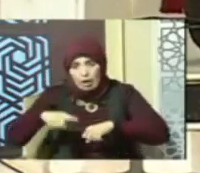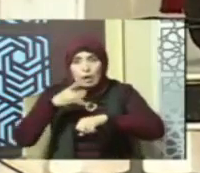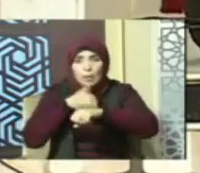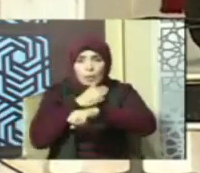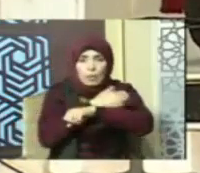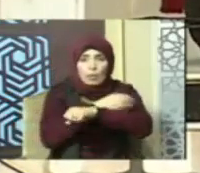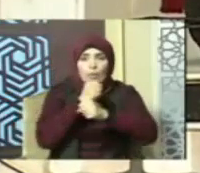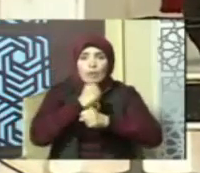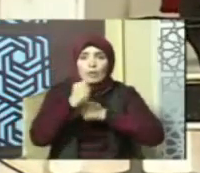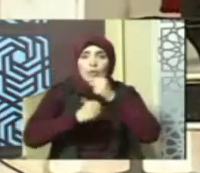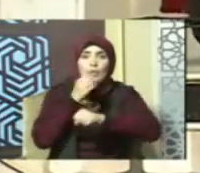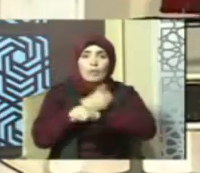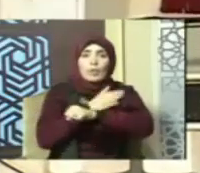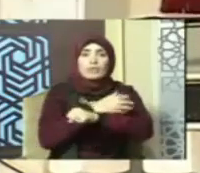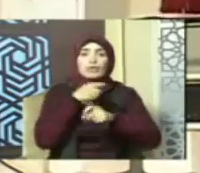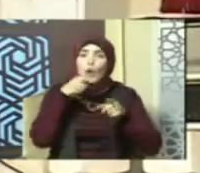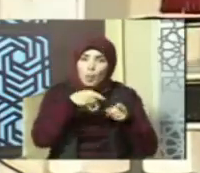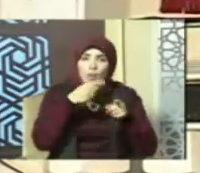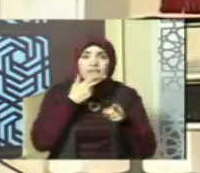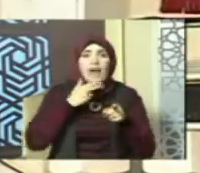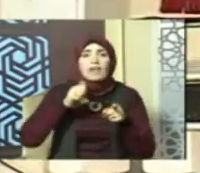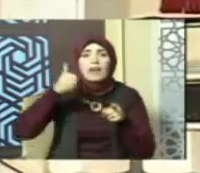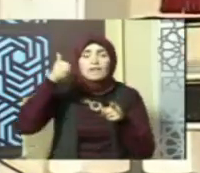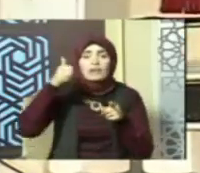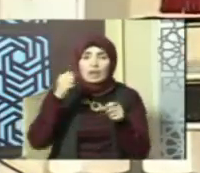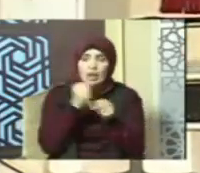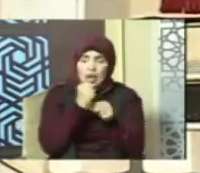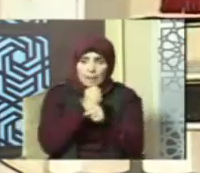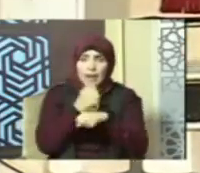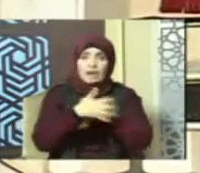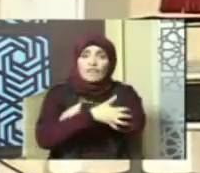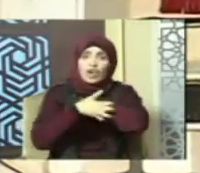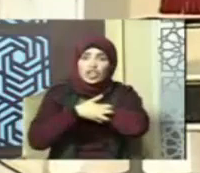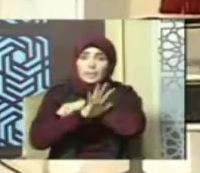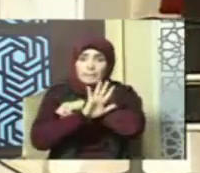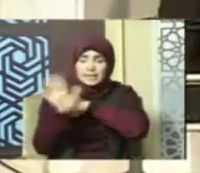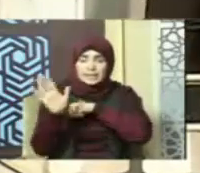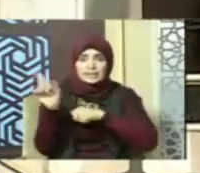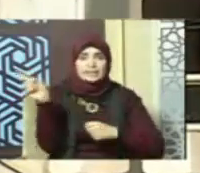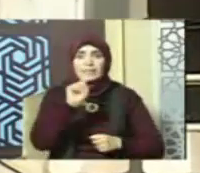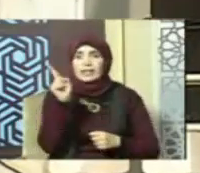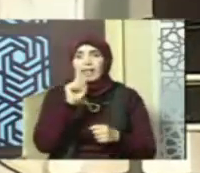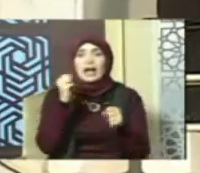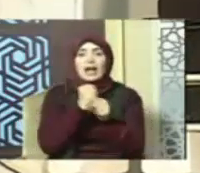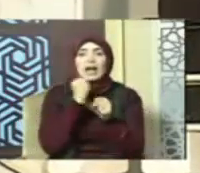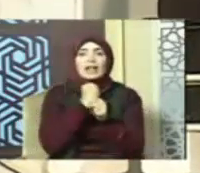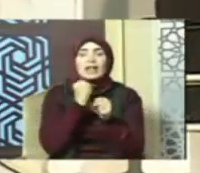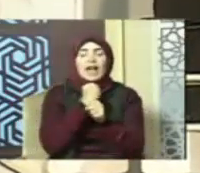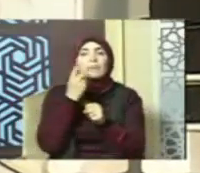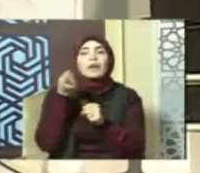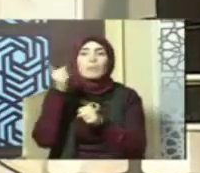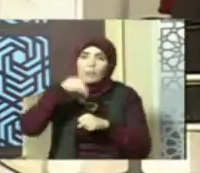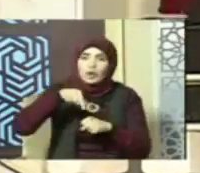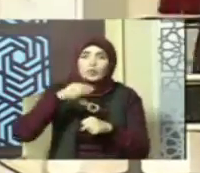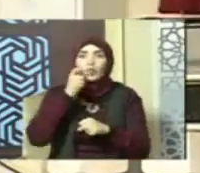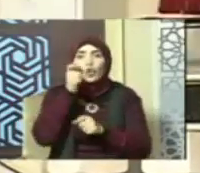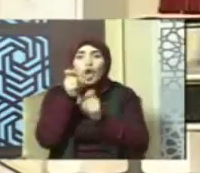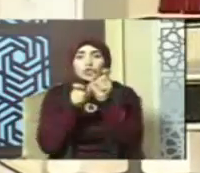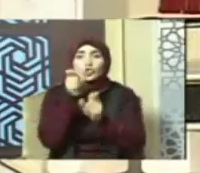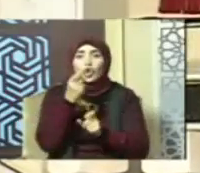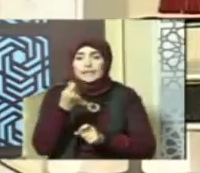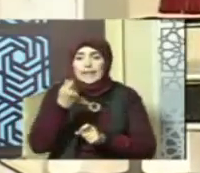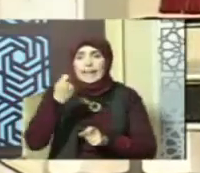وتعب وعمل ونصب. فالعمل ليس للفقراء فقط، إنما هو للأغنياء